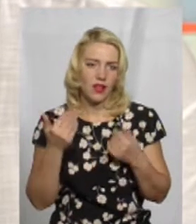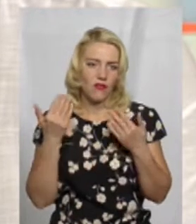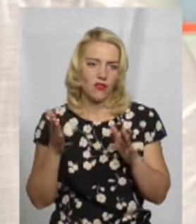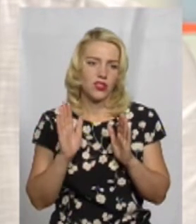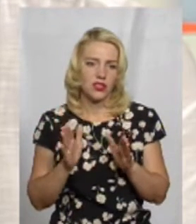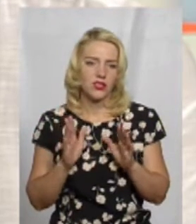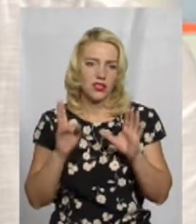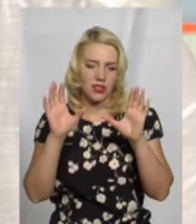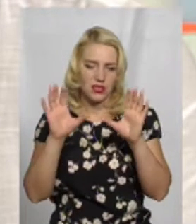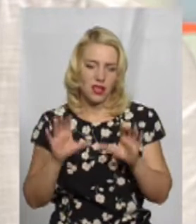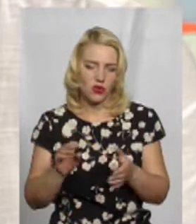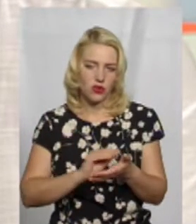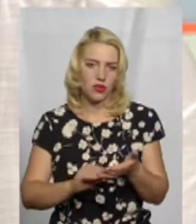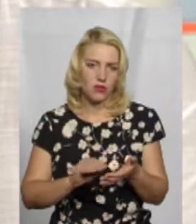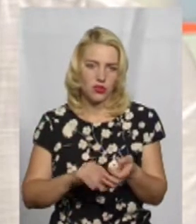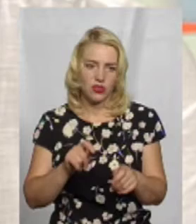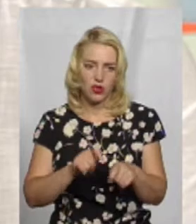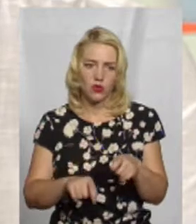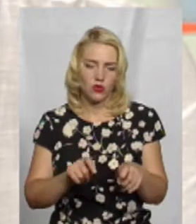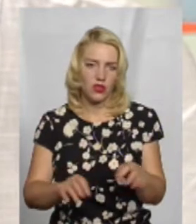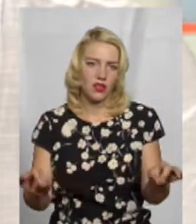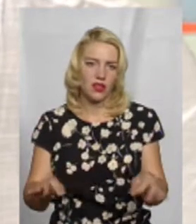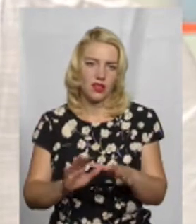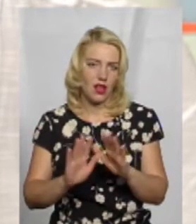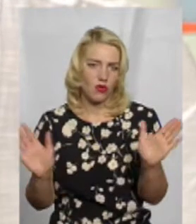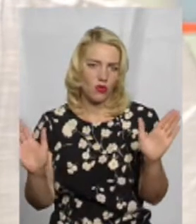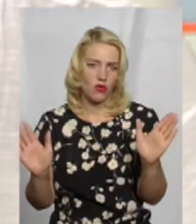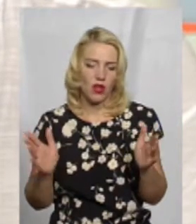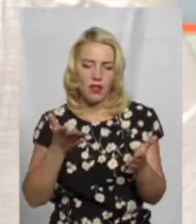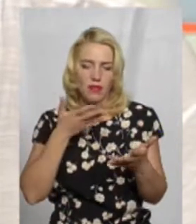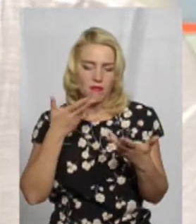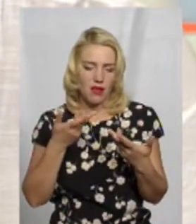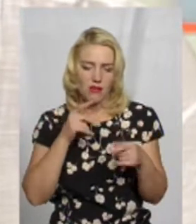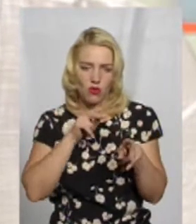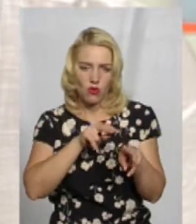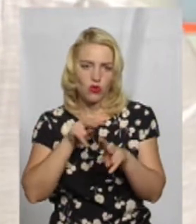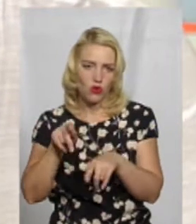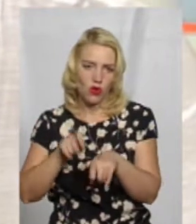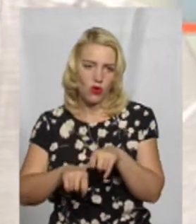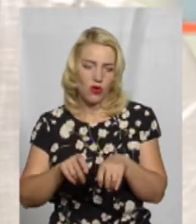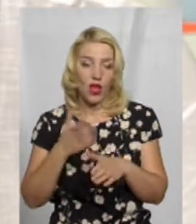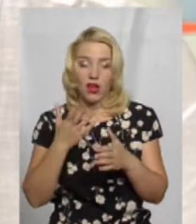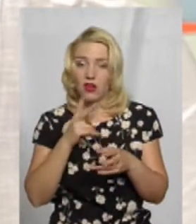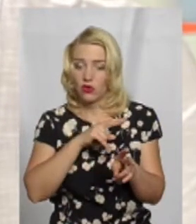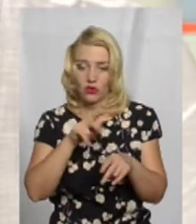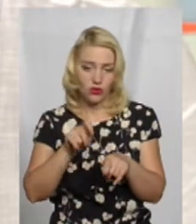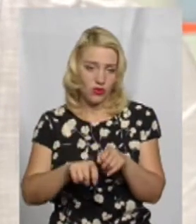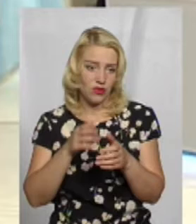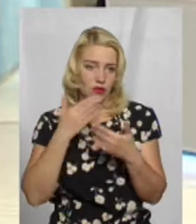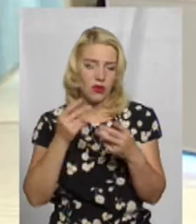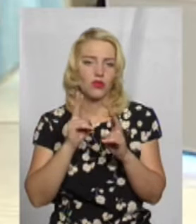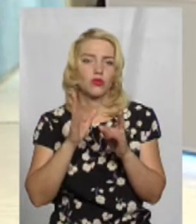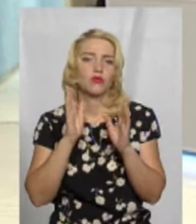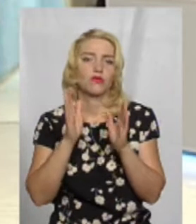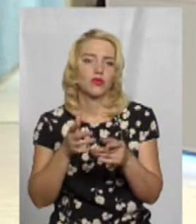тільки закони пишуть, а контролю ніякого, механізму нема, не контролюються. А якщо ніхто не контролює, то хто